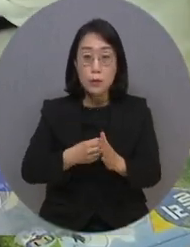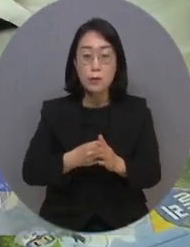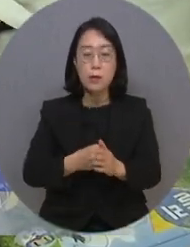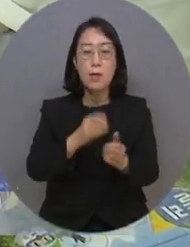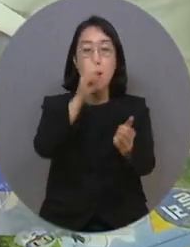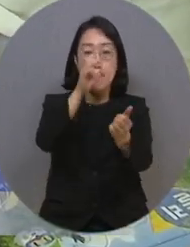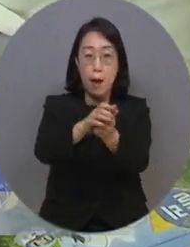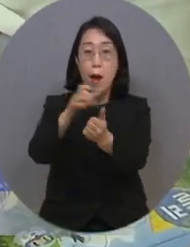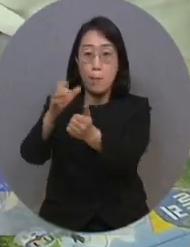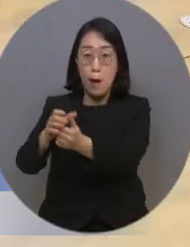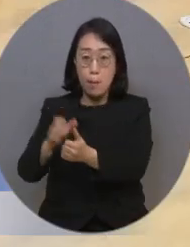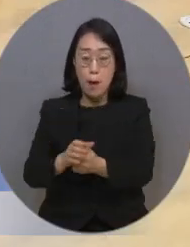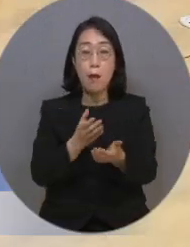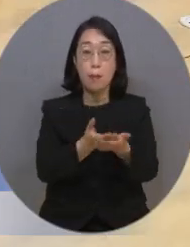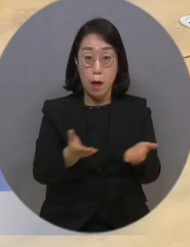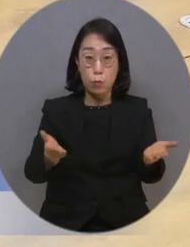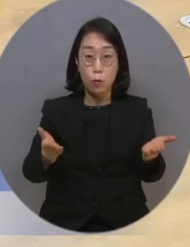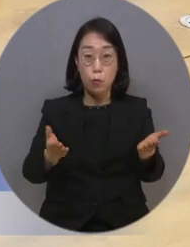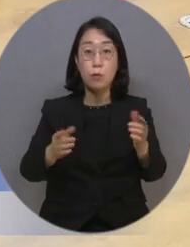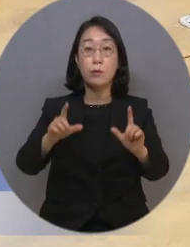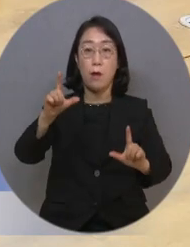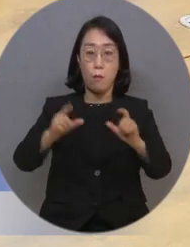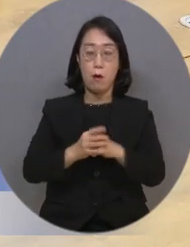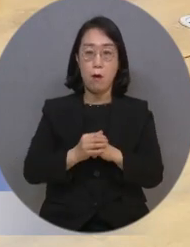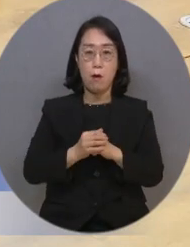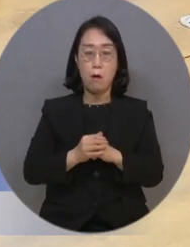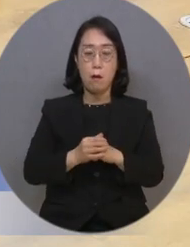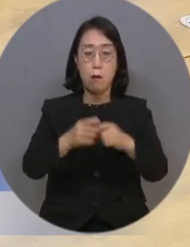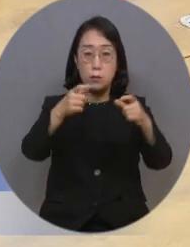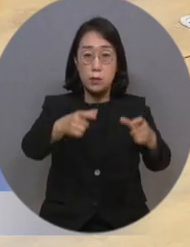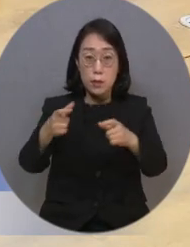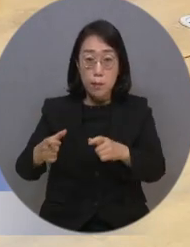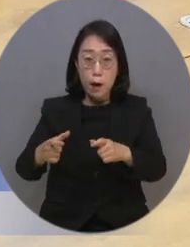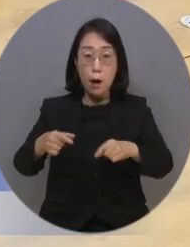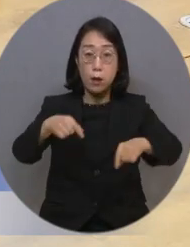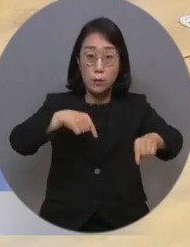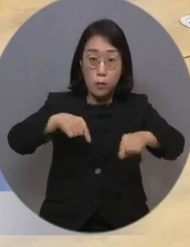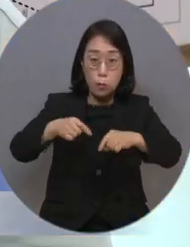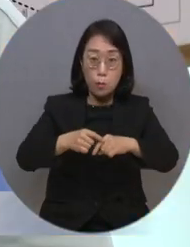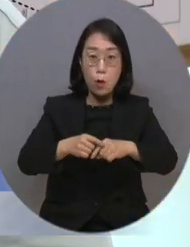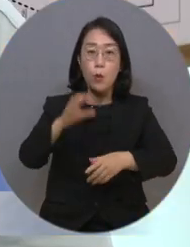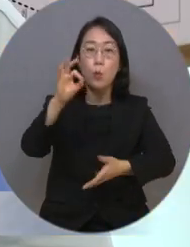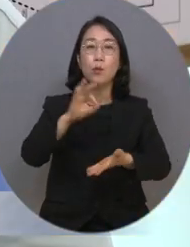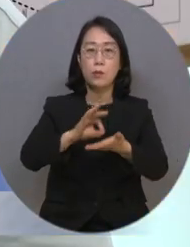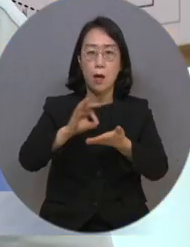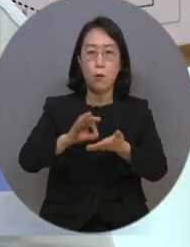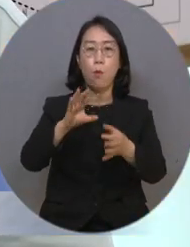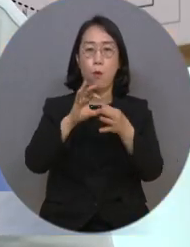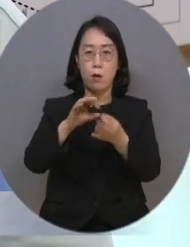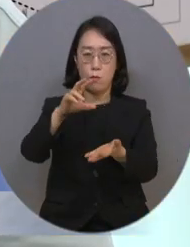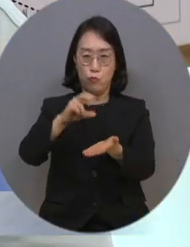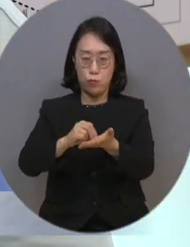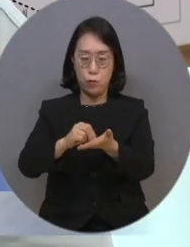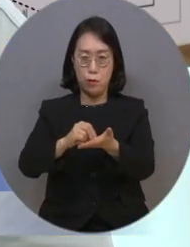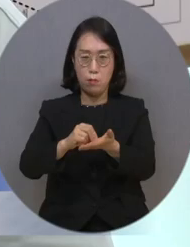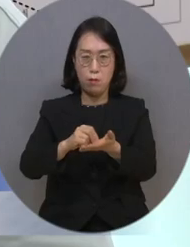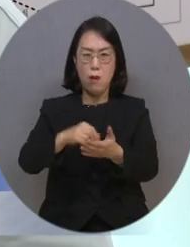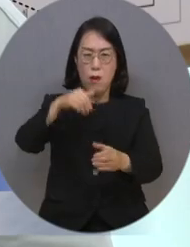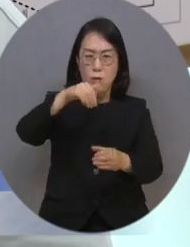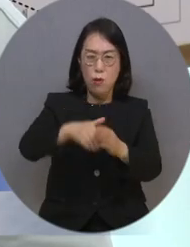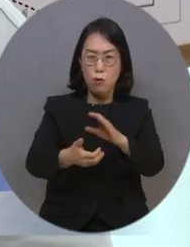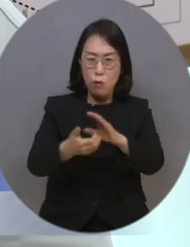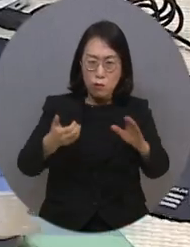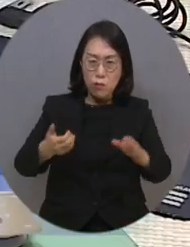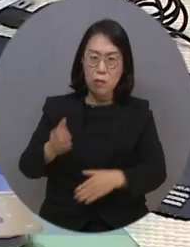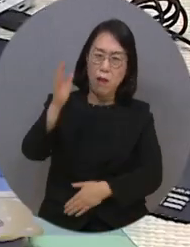지방정부로 대부분 이관됐는데요 지방분권의 핵심은 재정적 분권이죠 지방선거가 있을 때마다